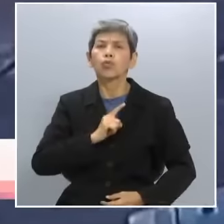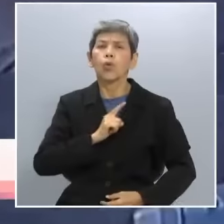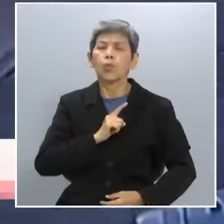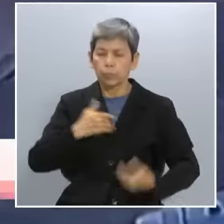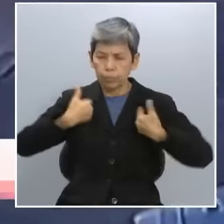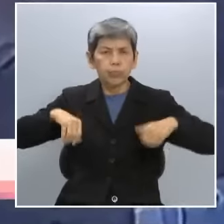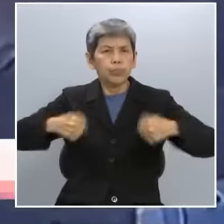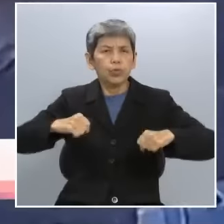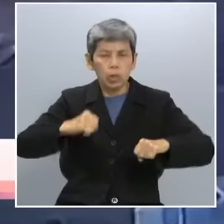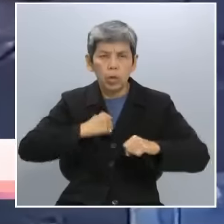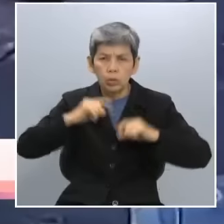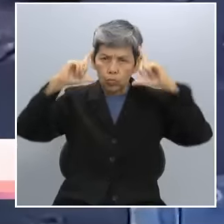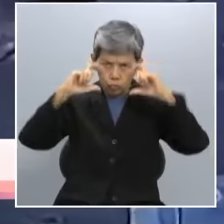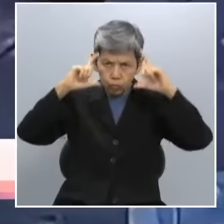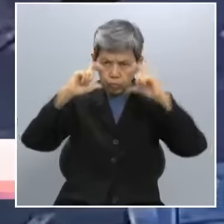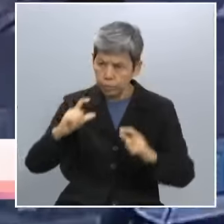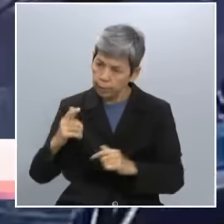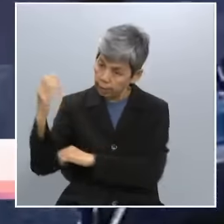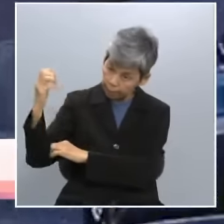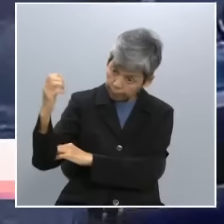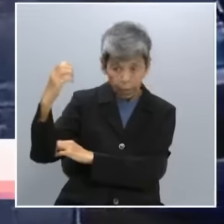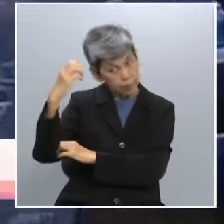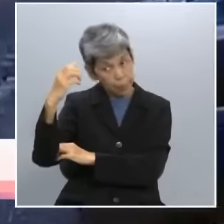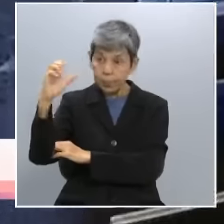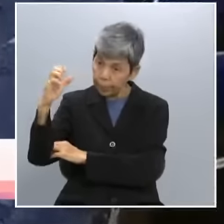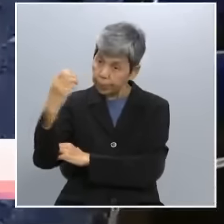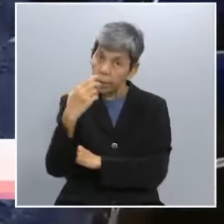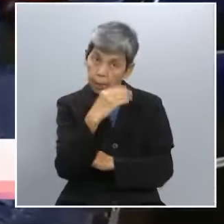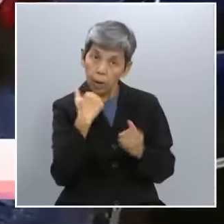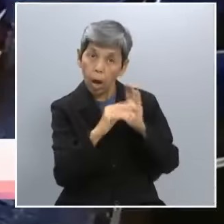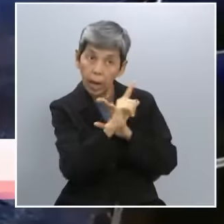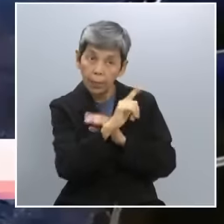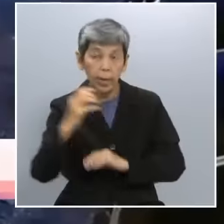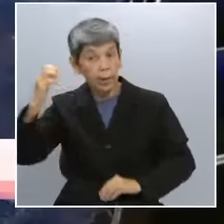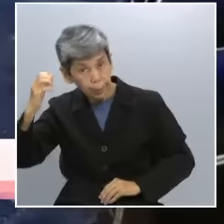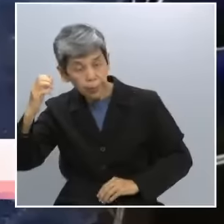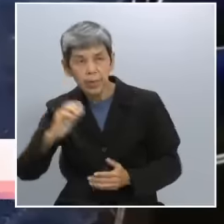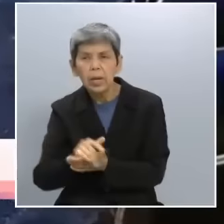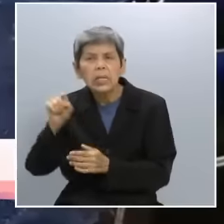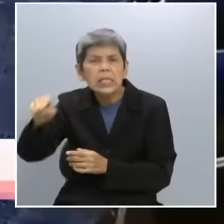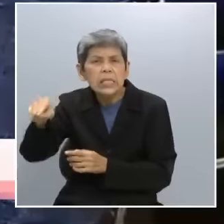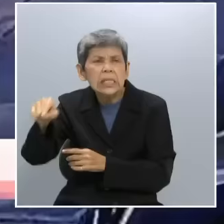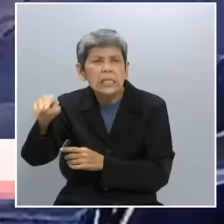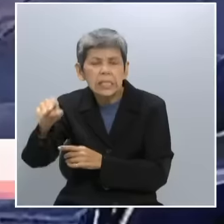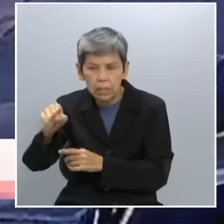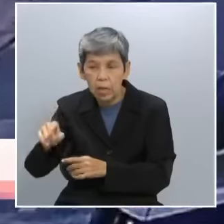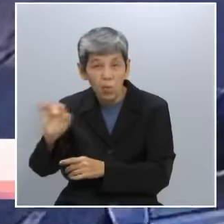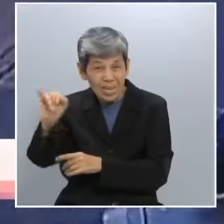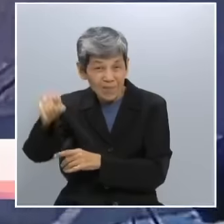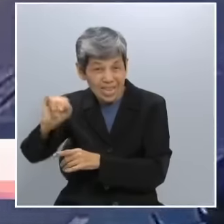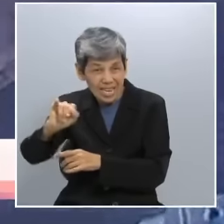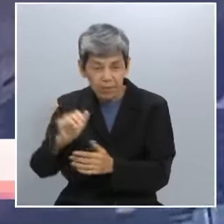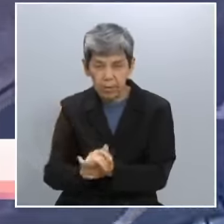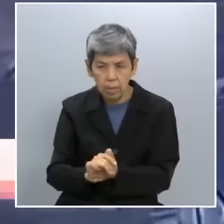ของไรเดอร์เคต้องถ่ายรูปเหมือนกันเนี่ยส่งให้แล้วนะครับค่ะใช่มั้ยต้องส่งกลับมาให้หลานเก็พยายามถ่ายรูปปรากฏว่าไอ้ผู้ก่อเหตุเนี่ยนะ